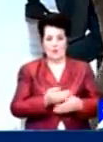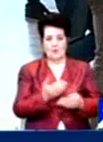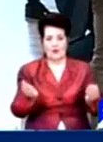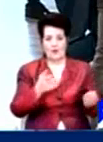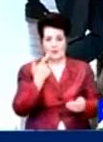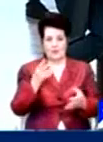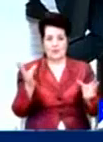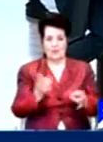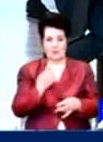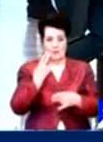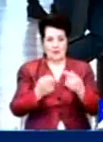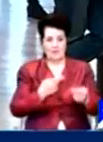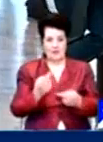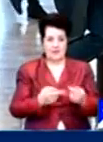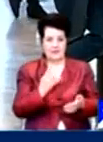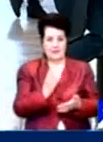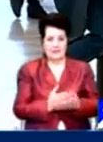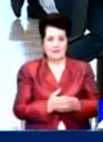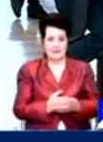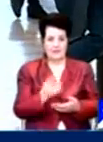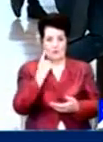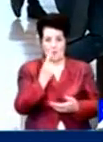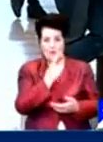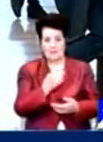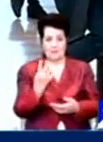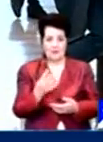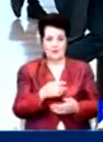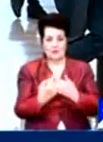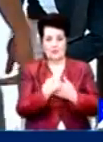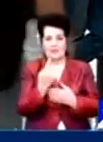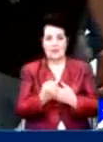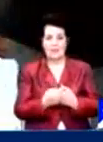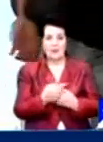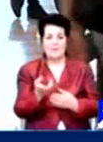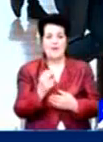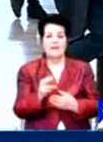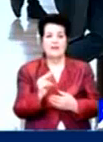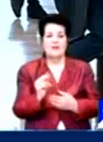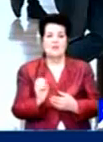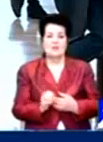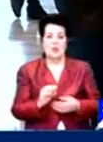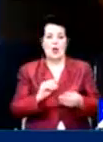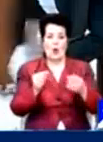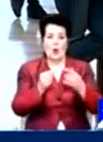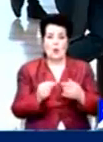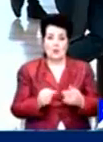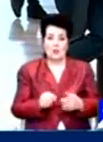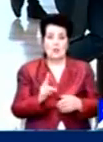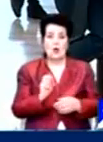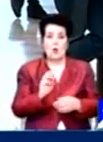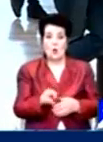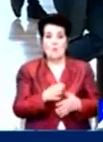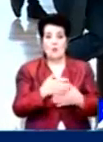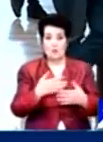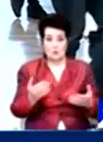că trebuie permanent să fim cu beculețul aprins și să ne întrebăm de ce. Nu există metode foarte concrete cum să definim sau cum